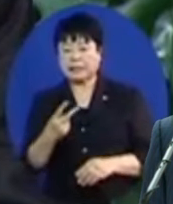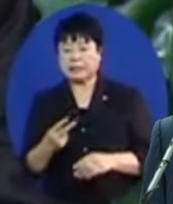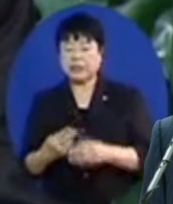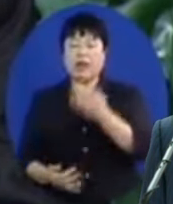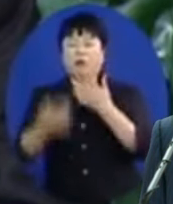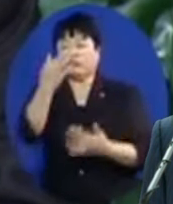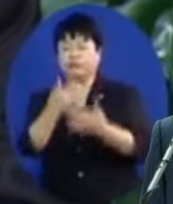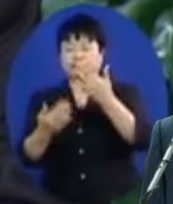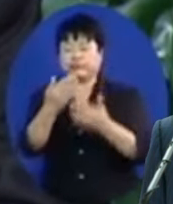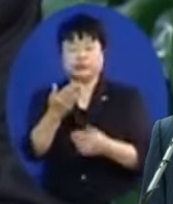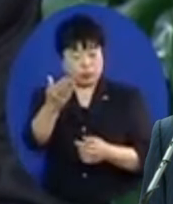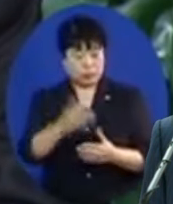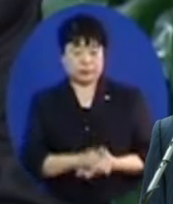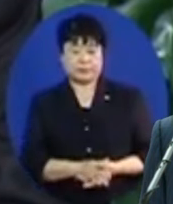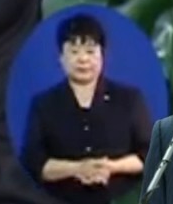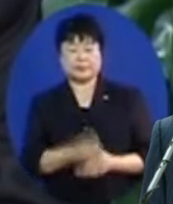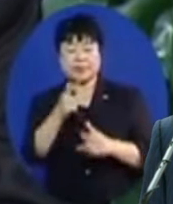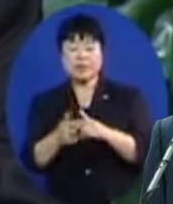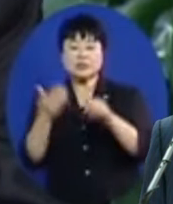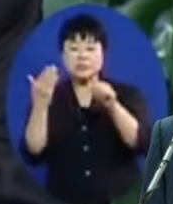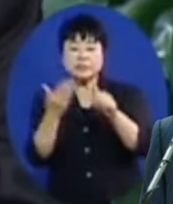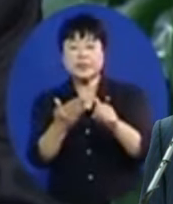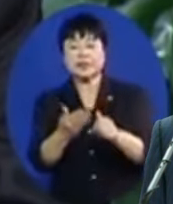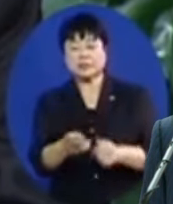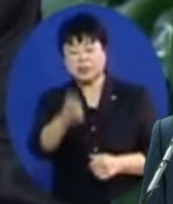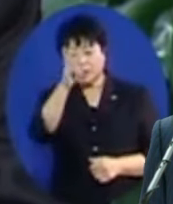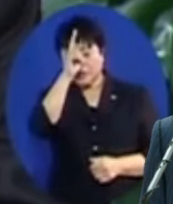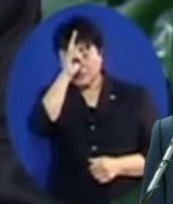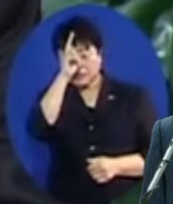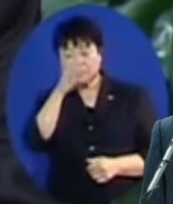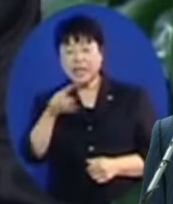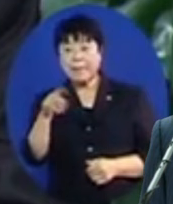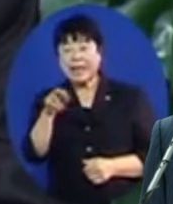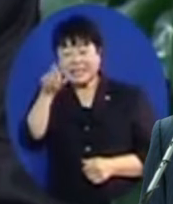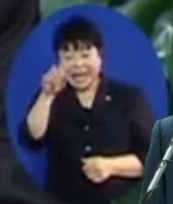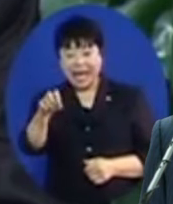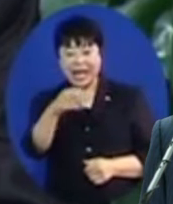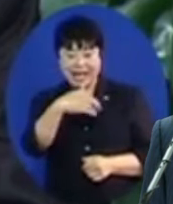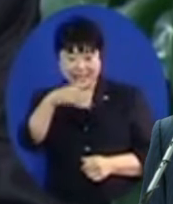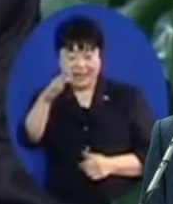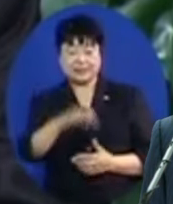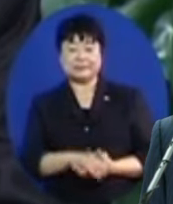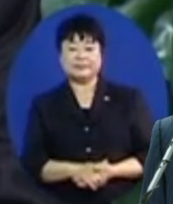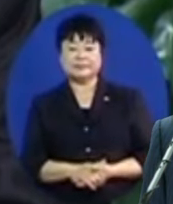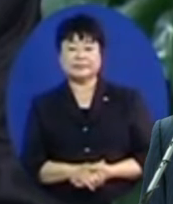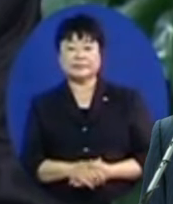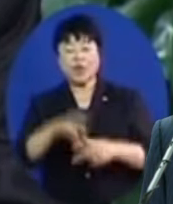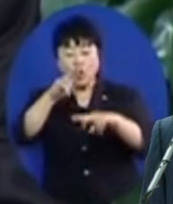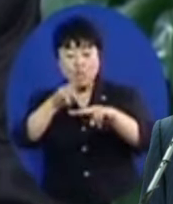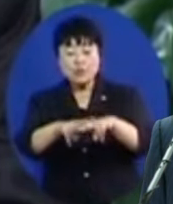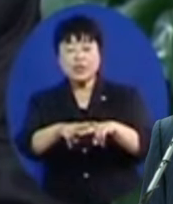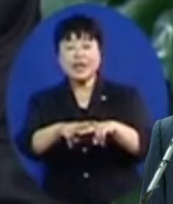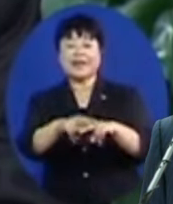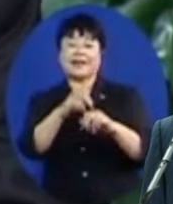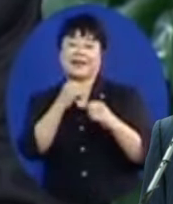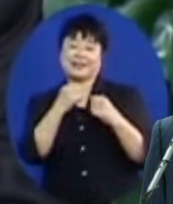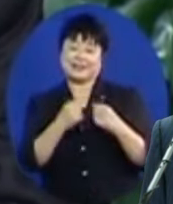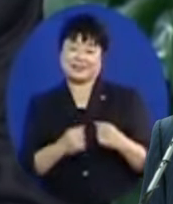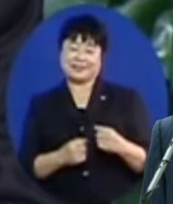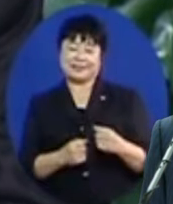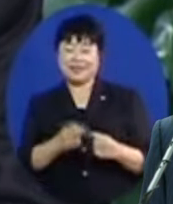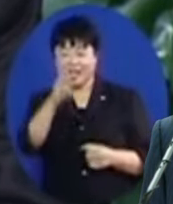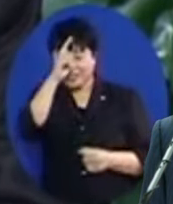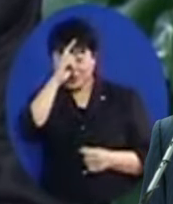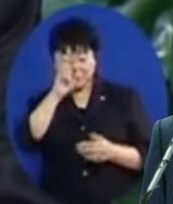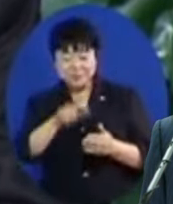살려놓습니다. 예수님께서 정오에 사마리아를 지나가다가 우물가에 앉았습니다.